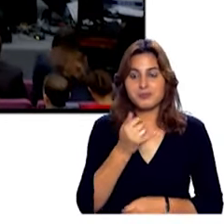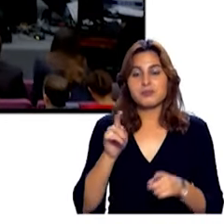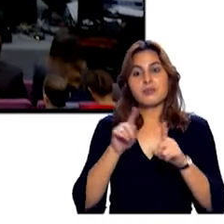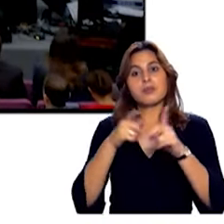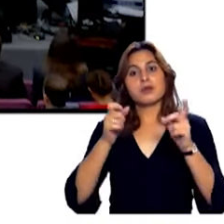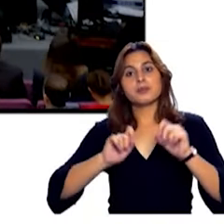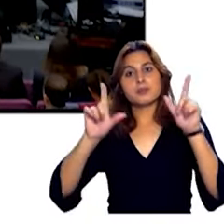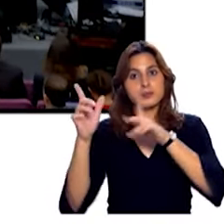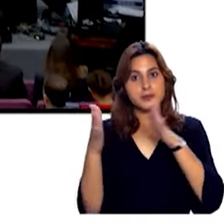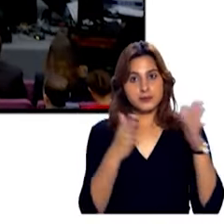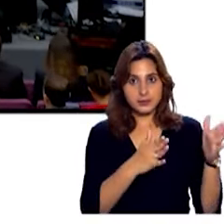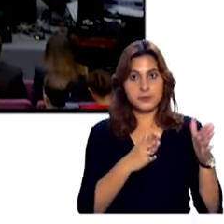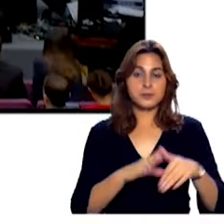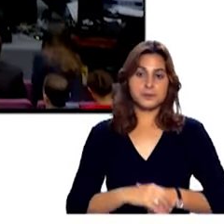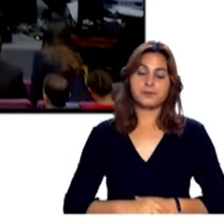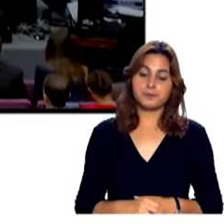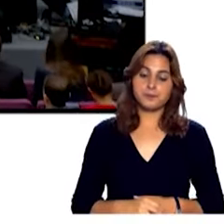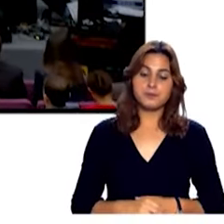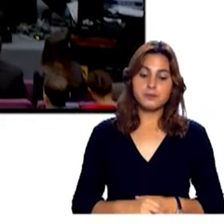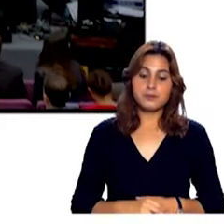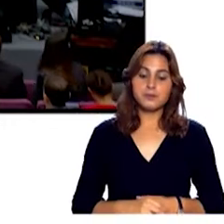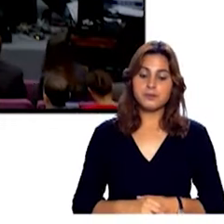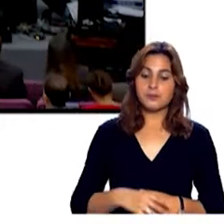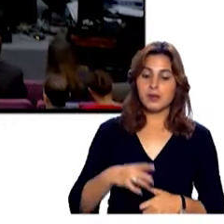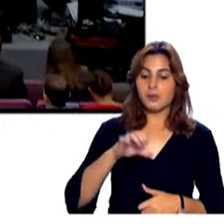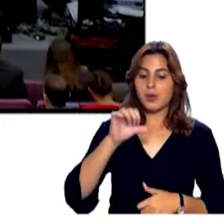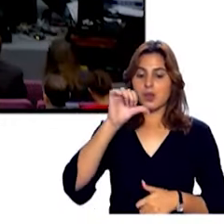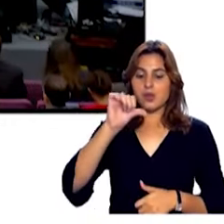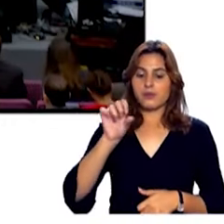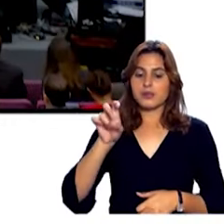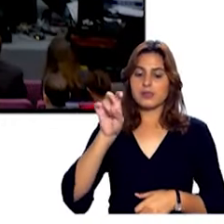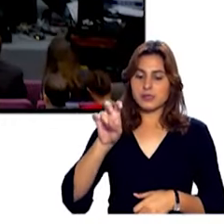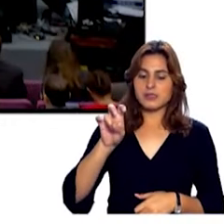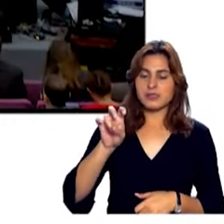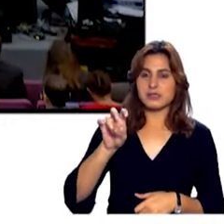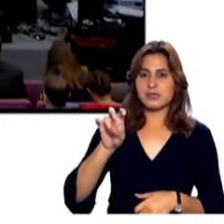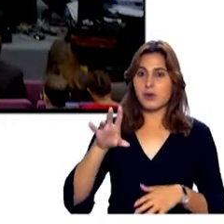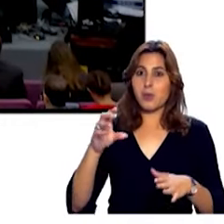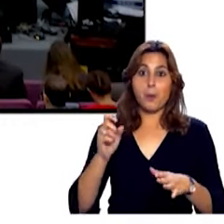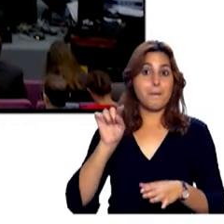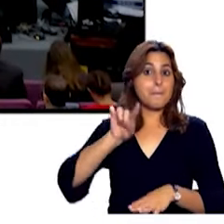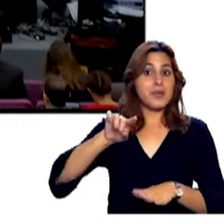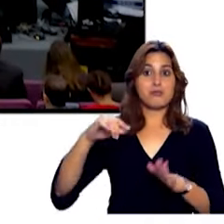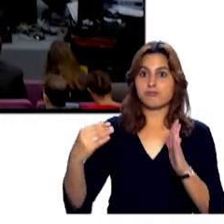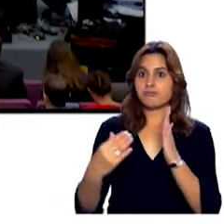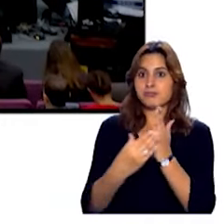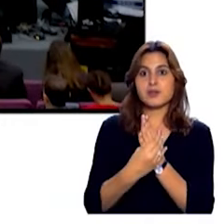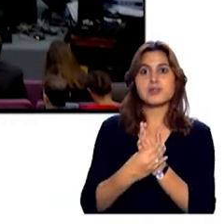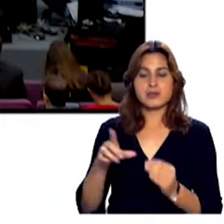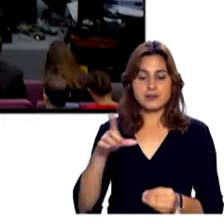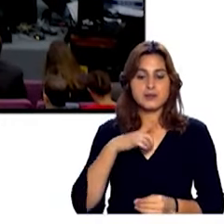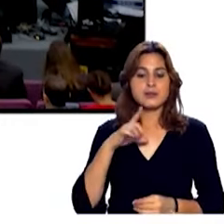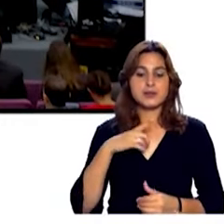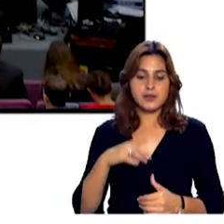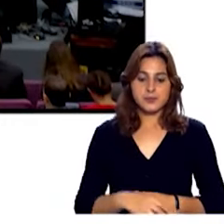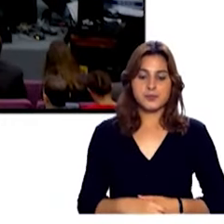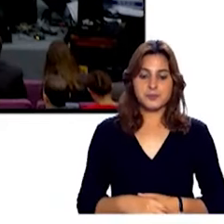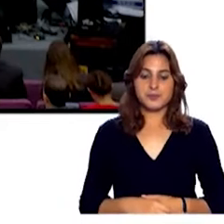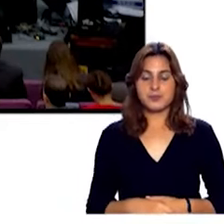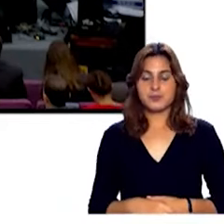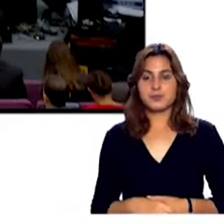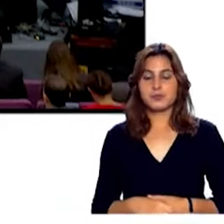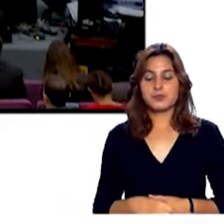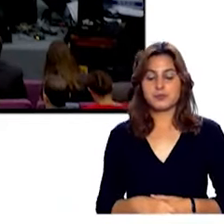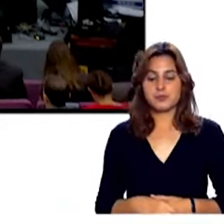cause quasi la metà 44,2 sono quelle che deve decidere la sezione tributaria